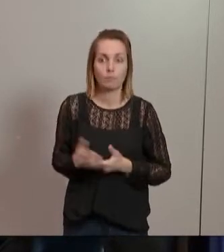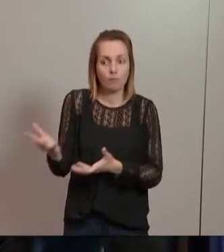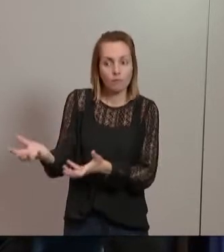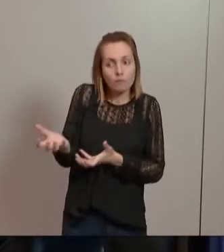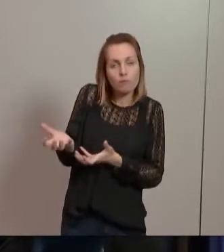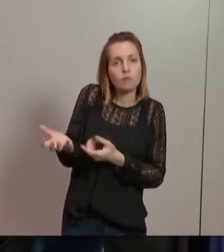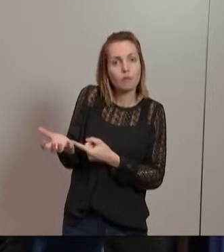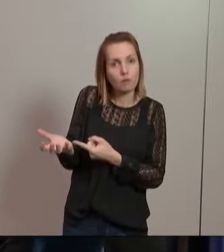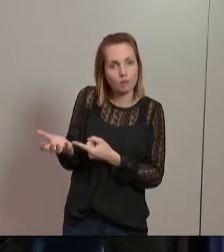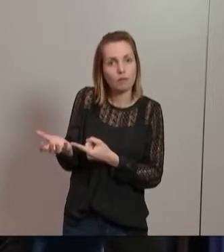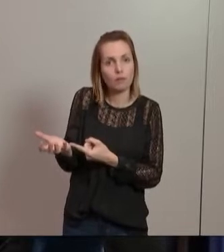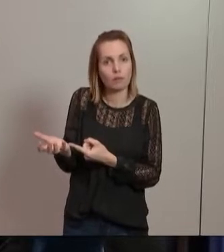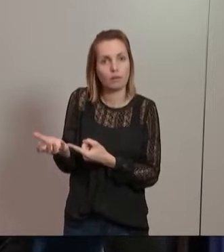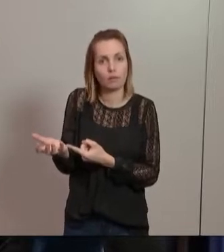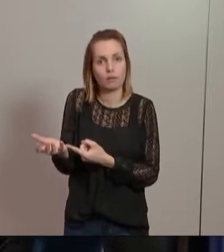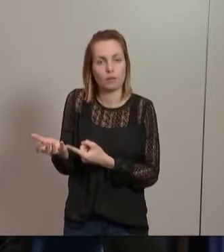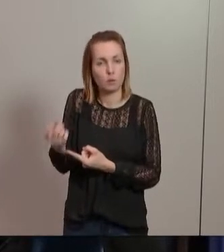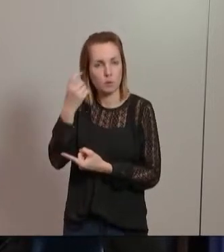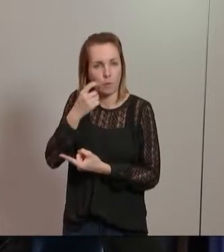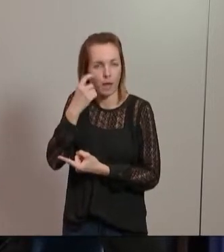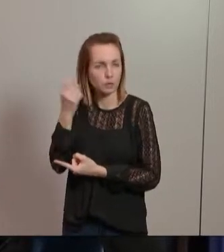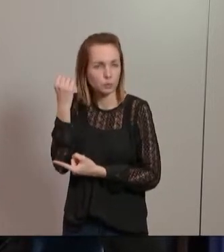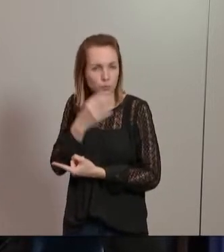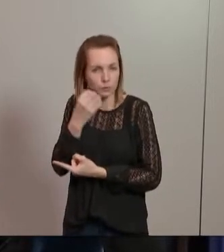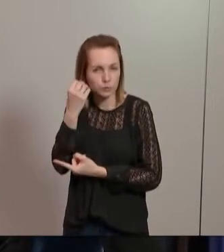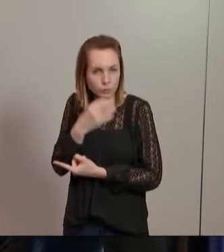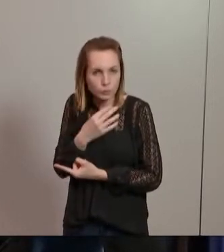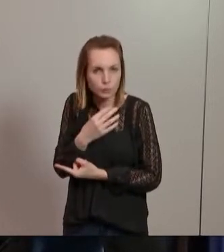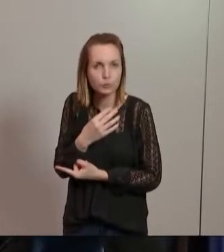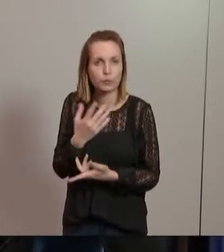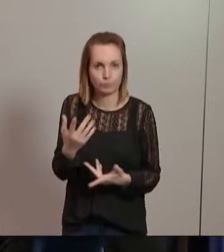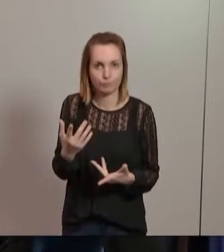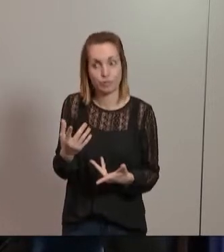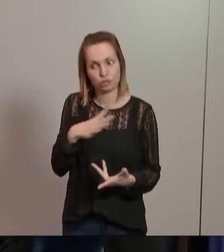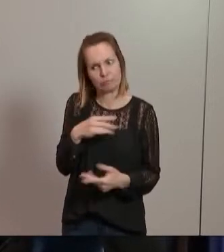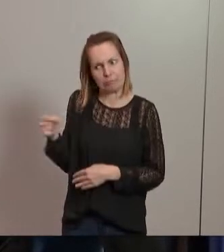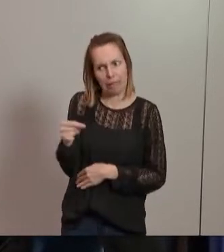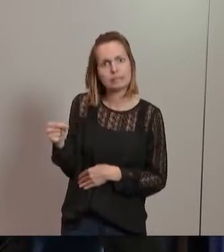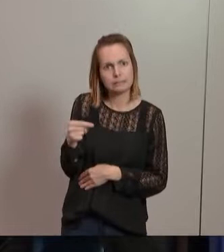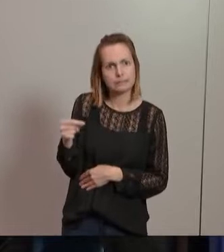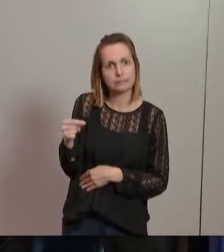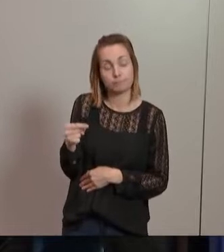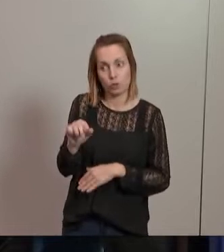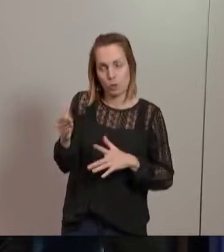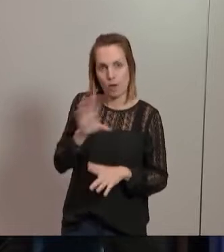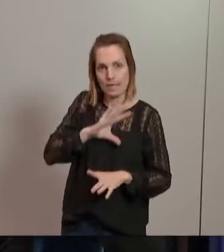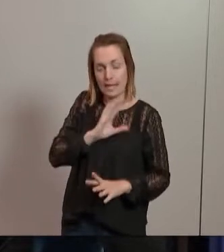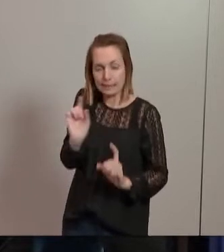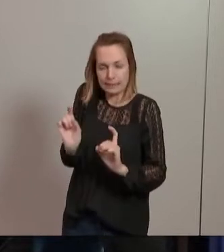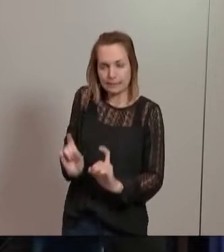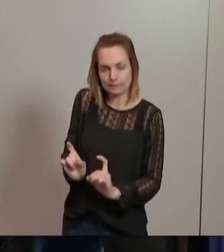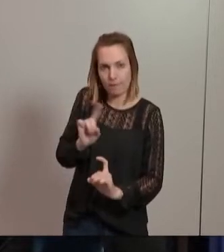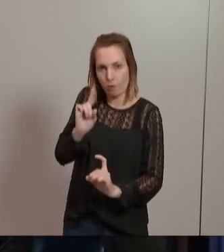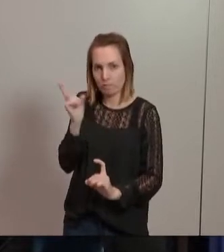L'attractivité à ces maux constatés chaque jour, et pour les atténuer, il nous faut nous diriger vers une autre